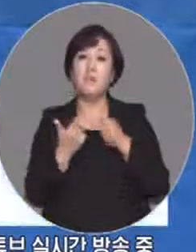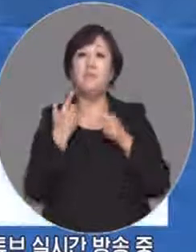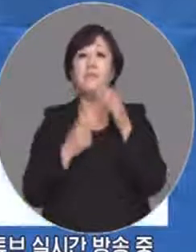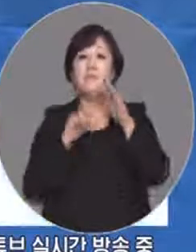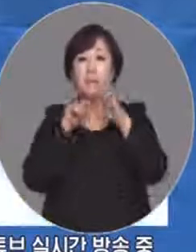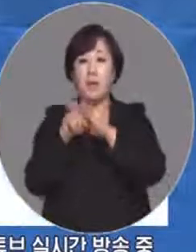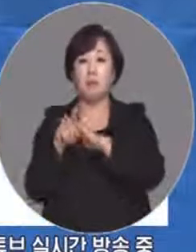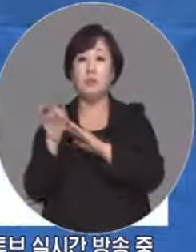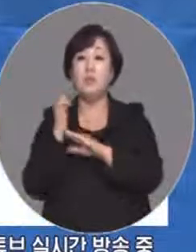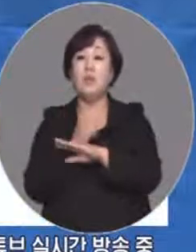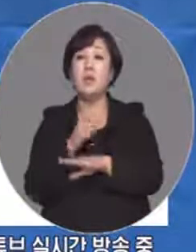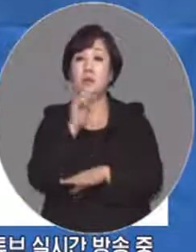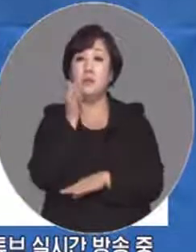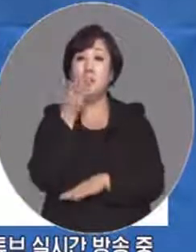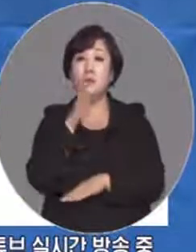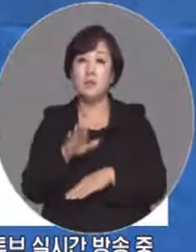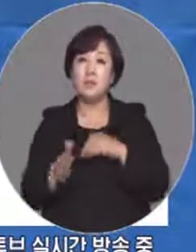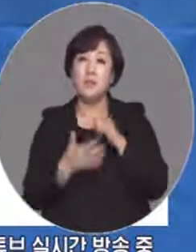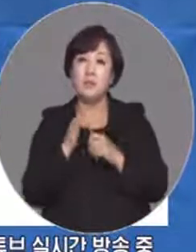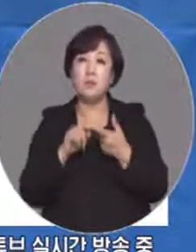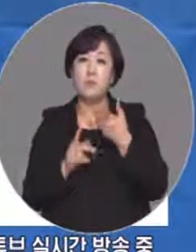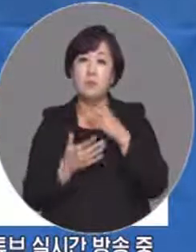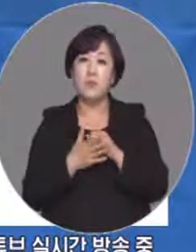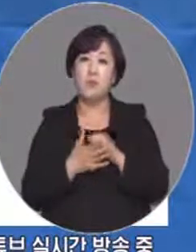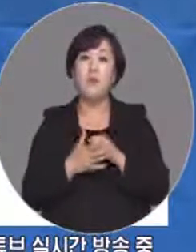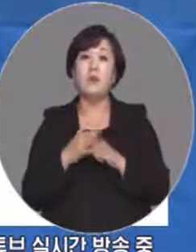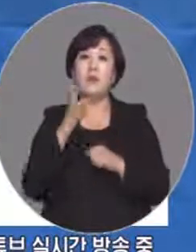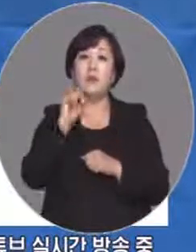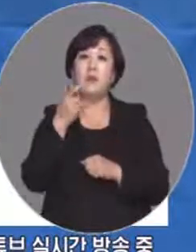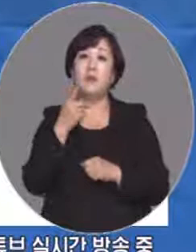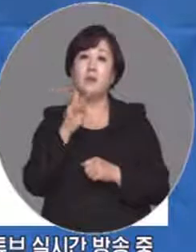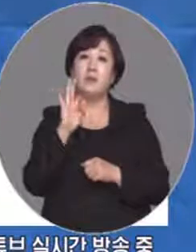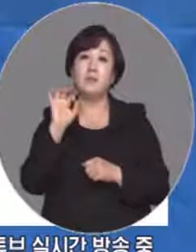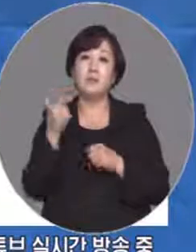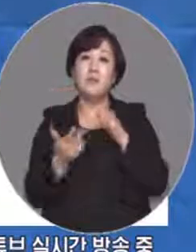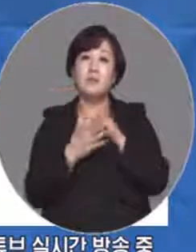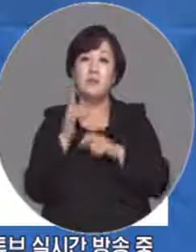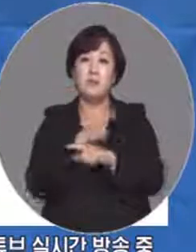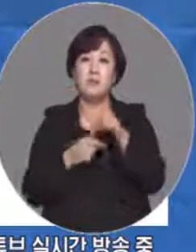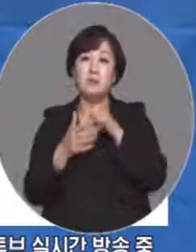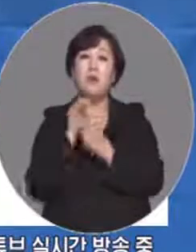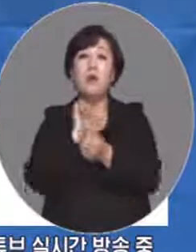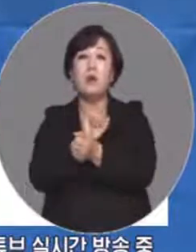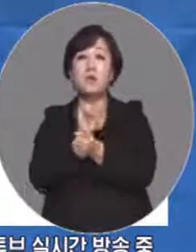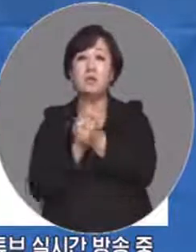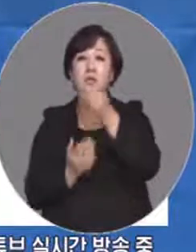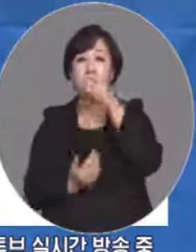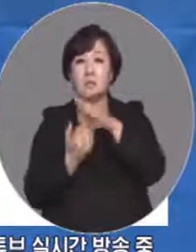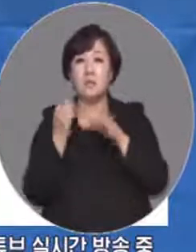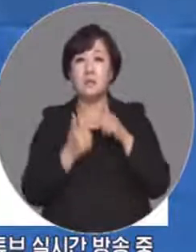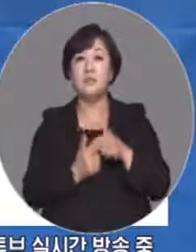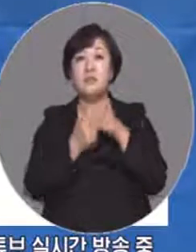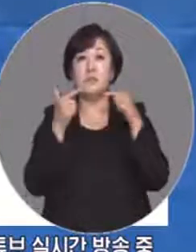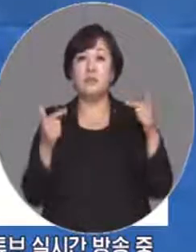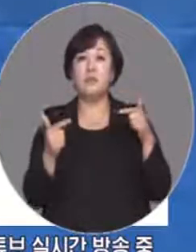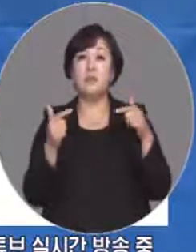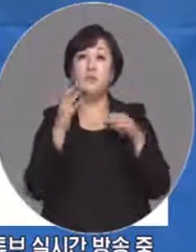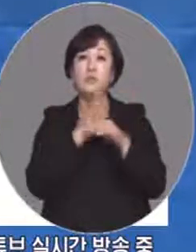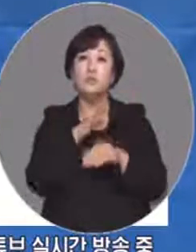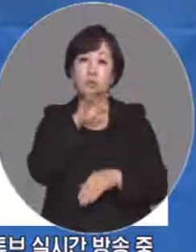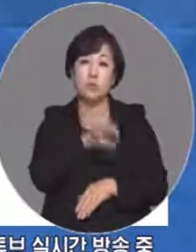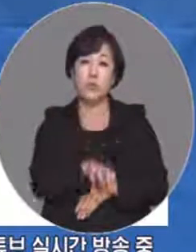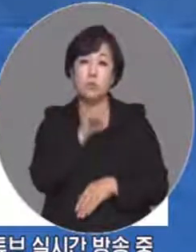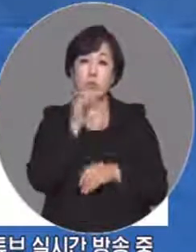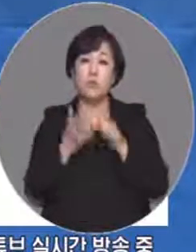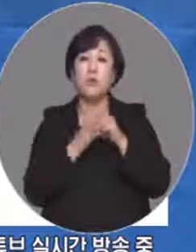방문한 사실이 있기 때문에 또 경산이 보면 지금 확진자가 계속 지금 발생이 되고 있는 지역입니다.